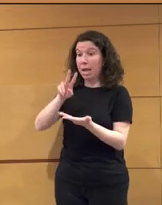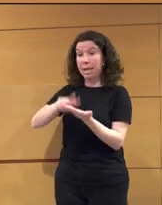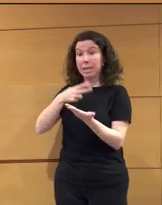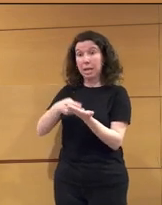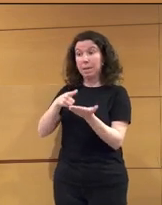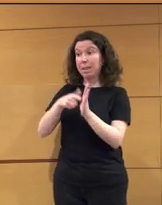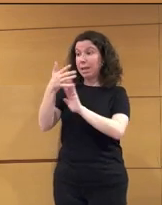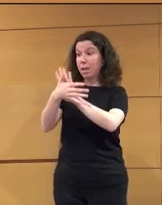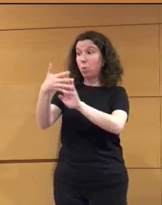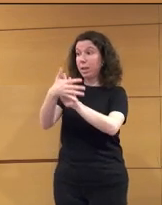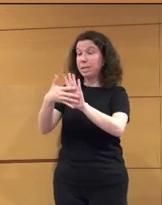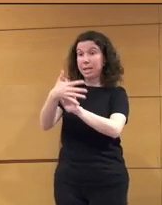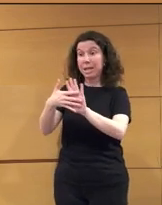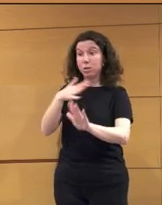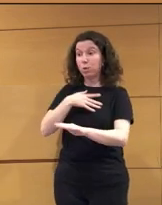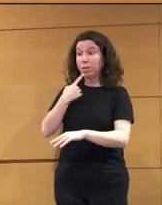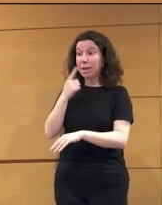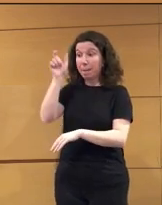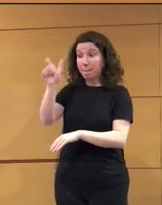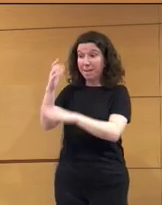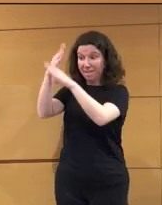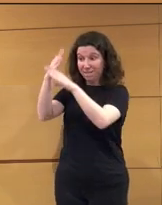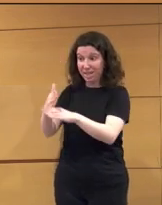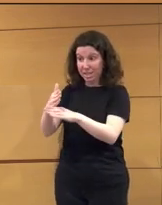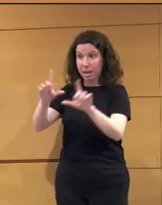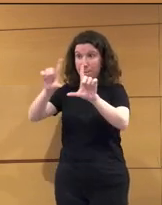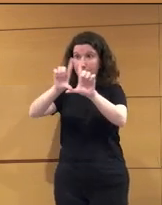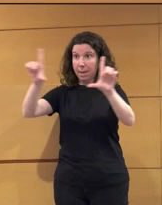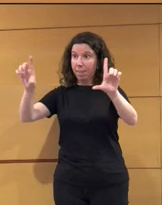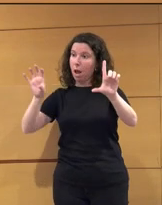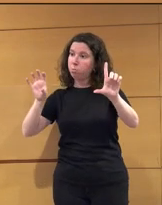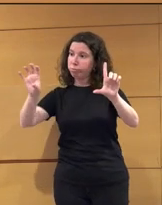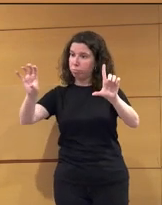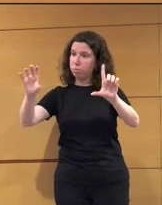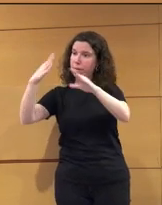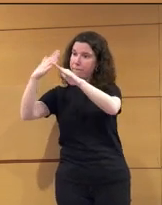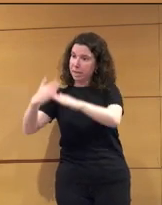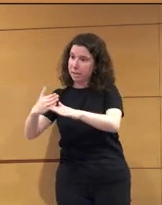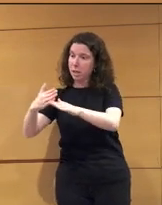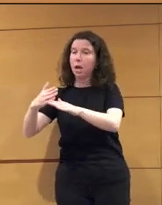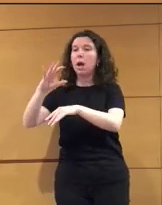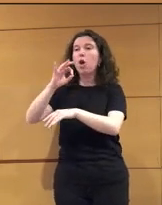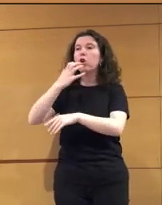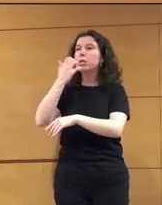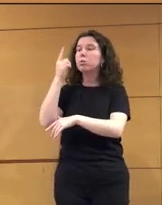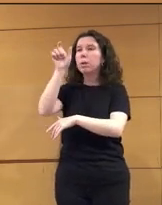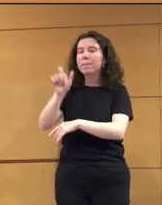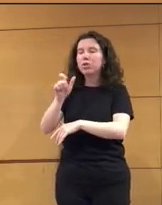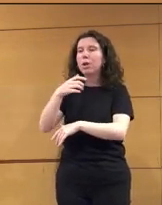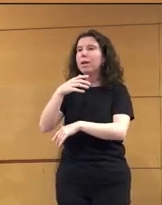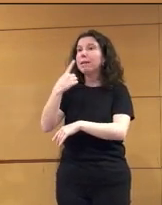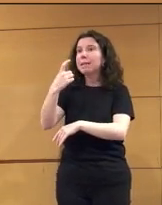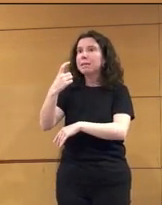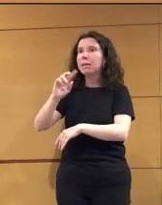persona està en aquest lloc de la pantalla. Si una persona necessita veure els llavis de l'altra